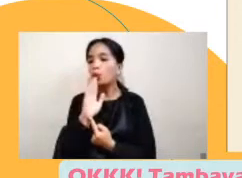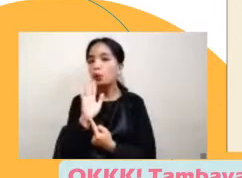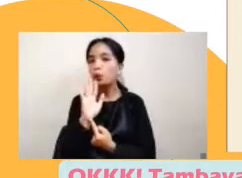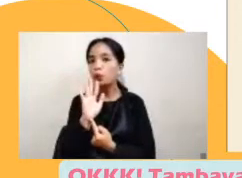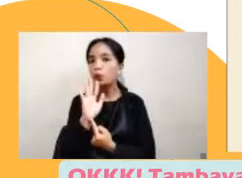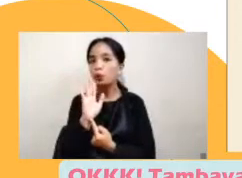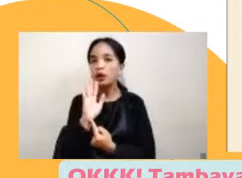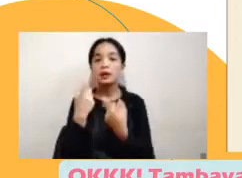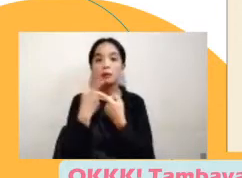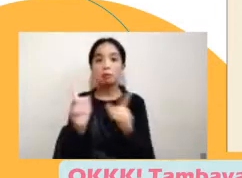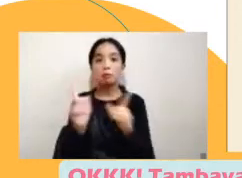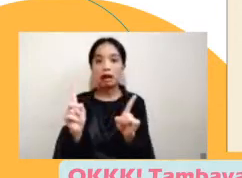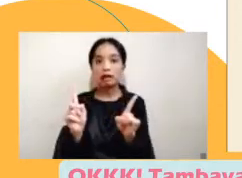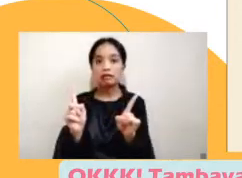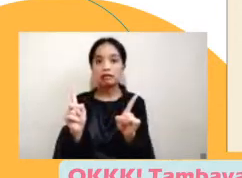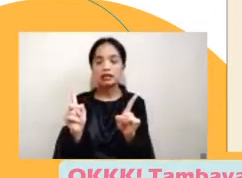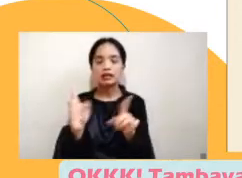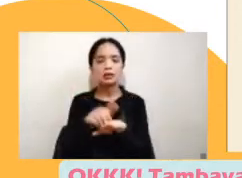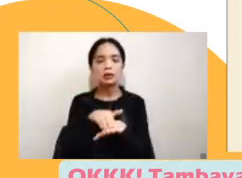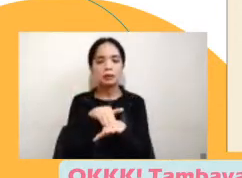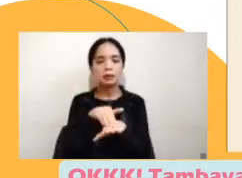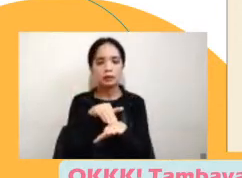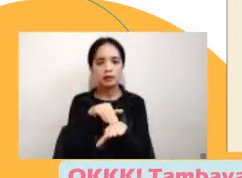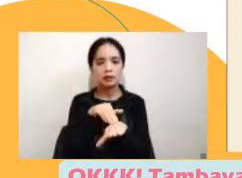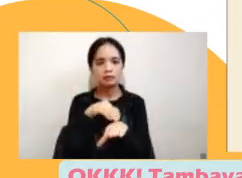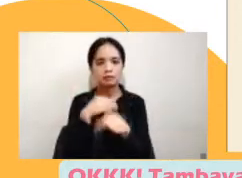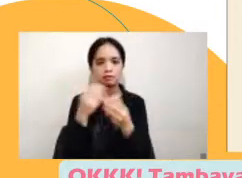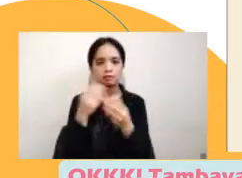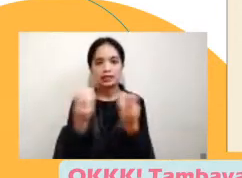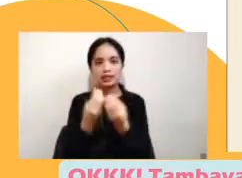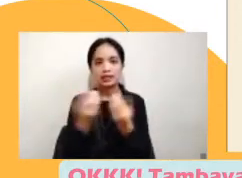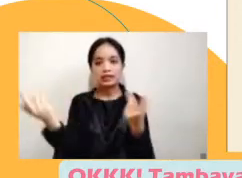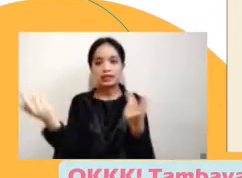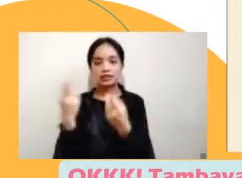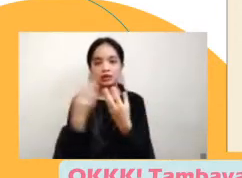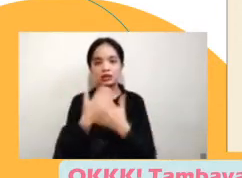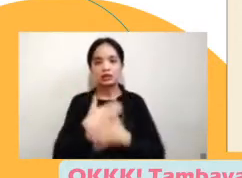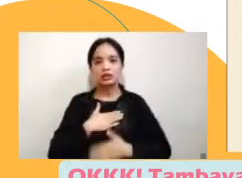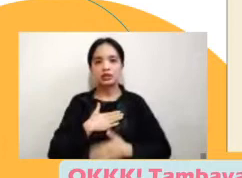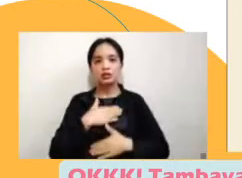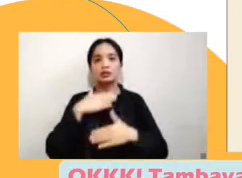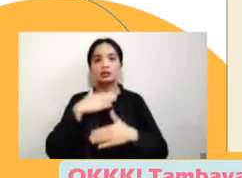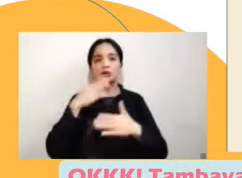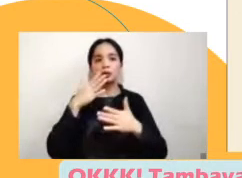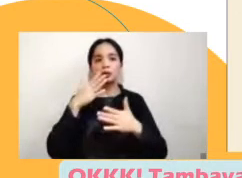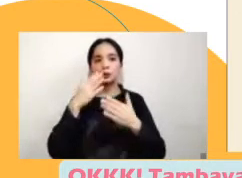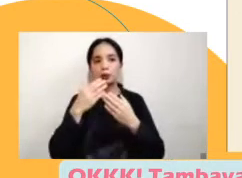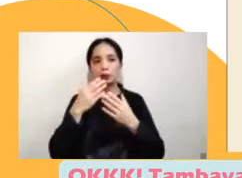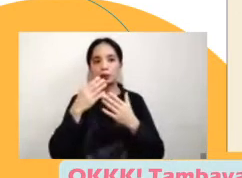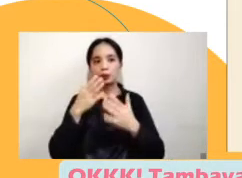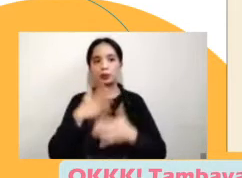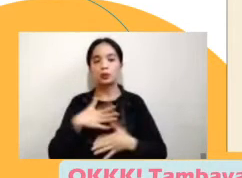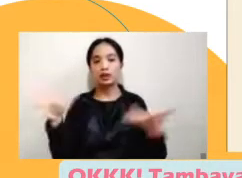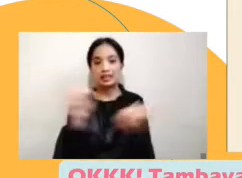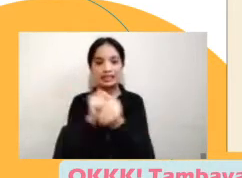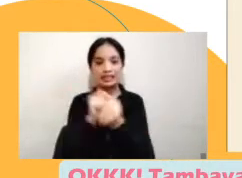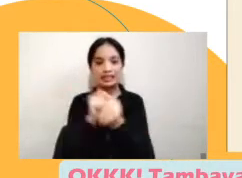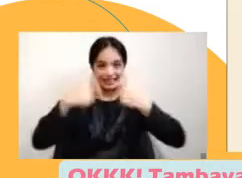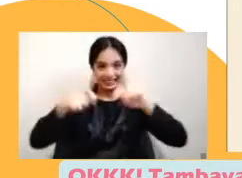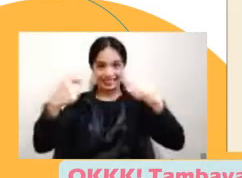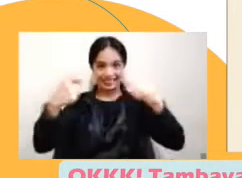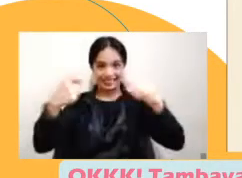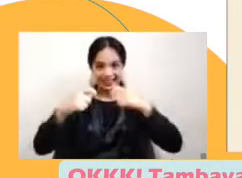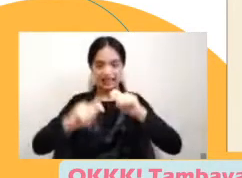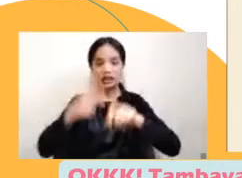Pero mabagal hanggang sa maubos yung hangin sa ating tiyan. Okay? So subukan nga natin, no? Gawin natin ng